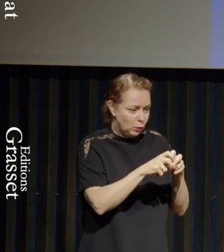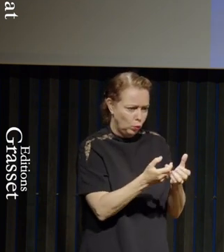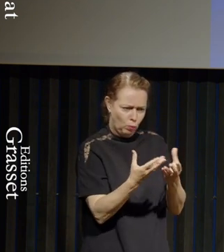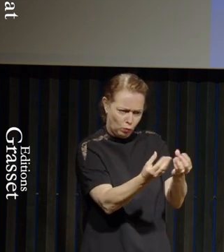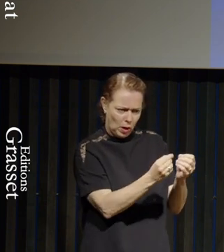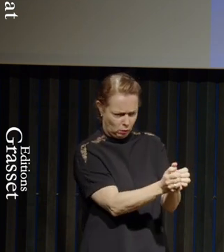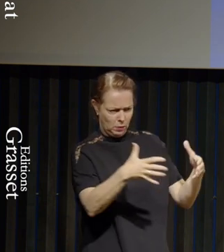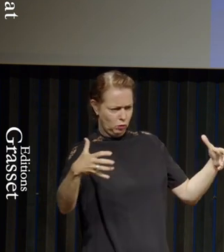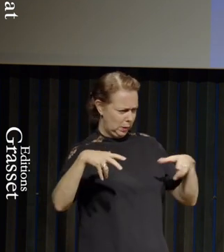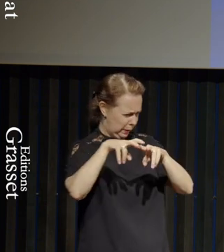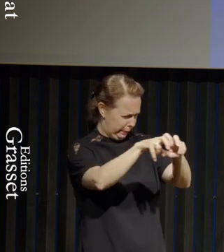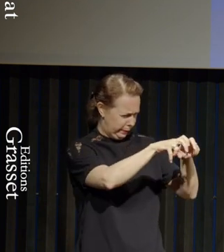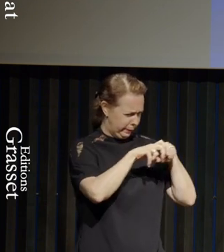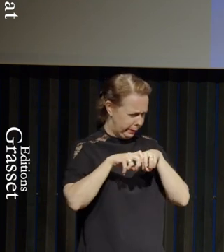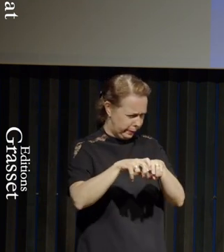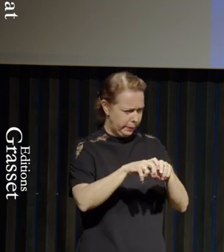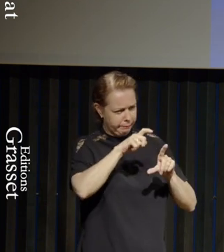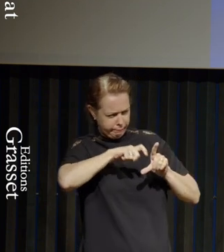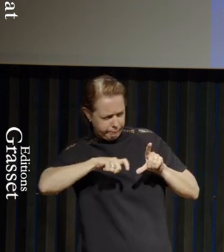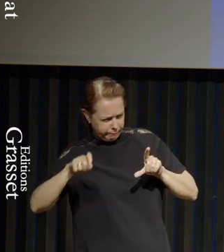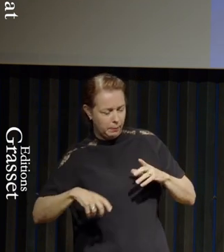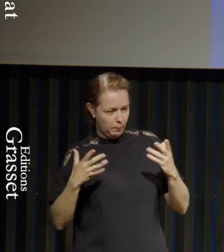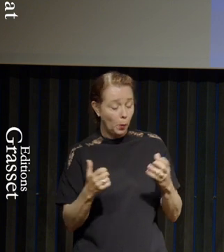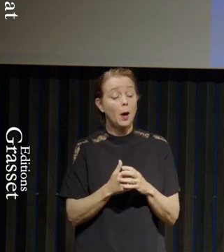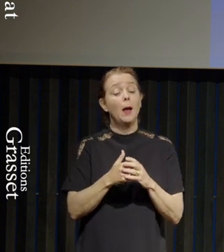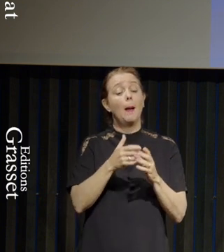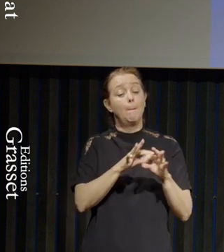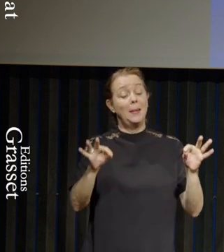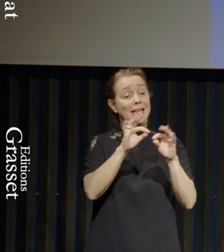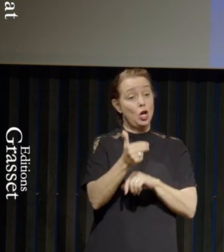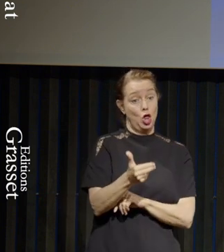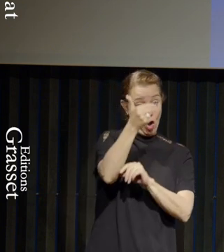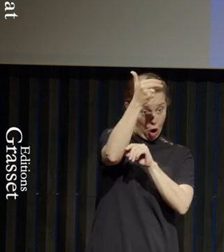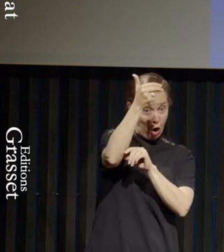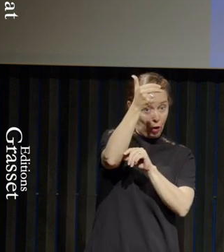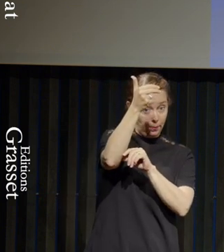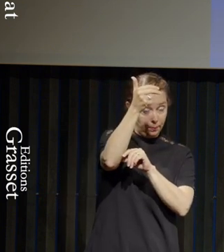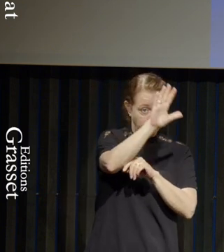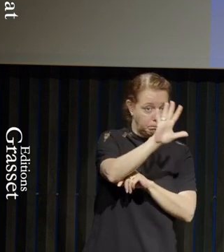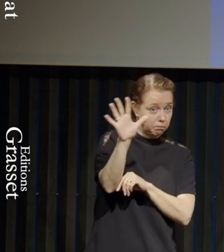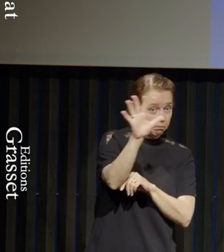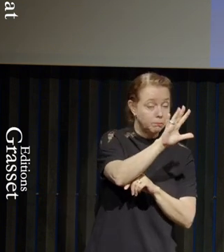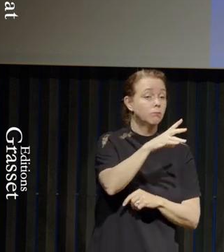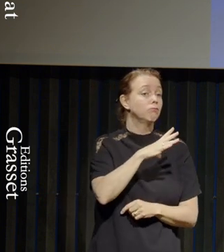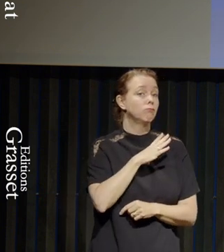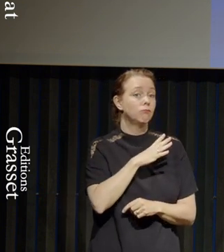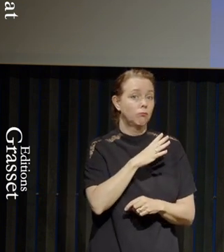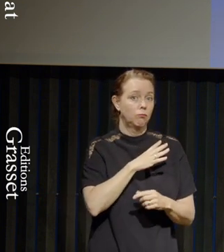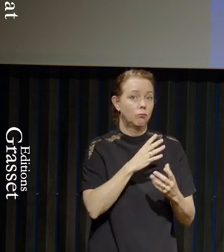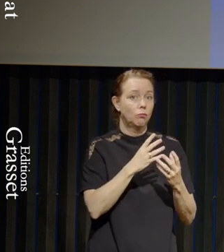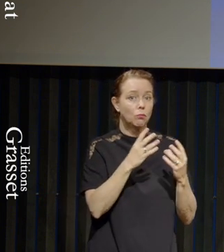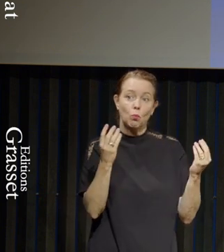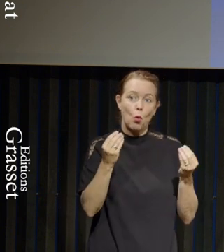populations. Et pour ça, on bénéficie du fait que dans les pays nordiques, on a